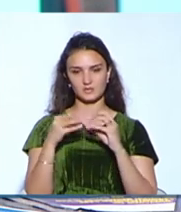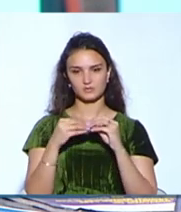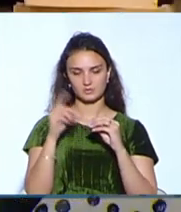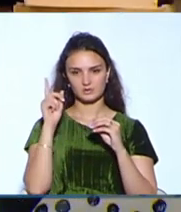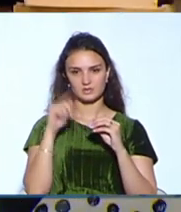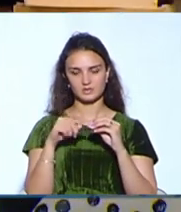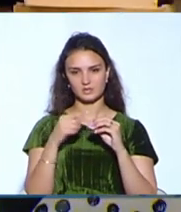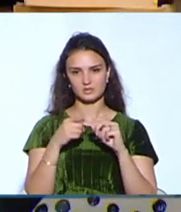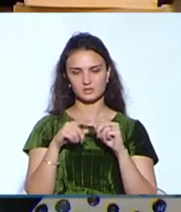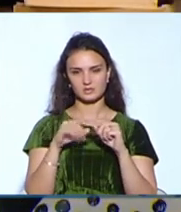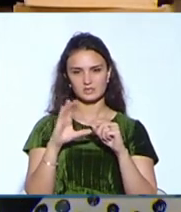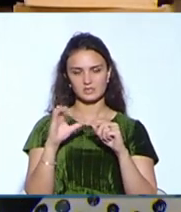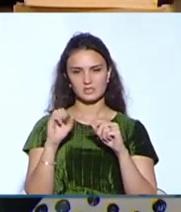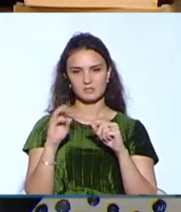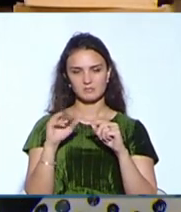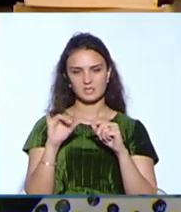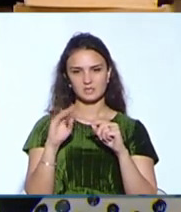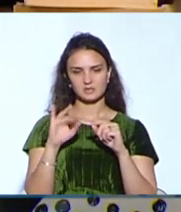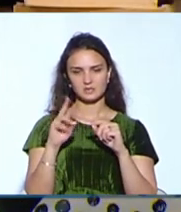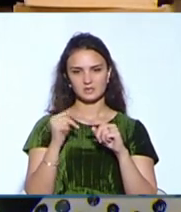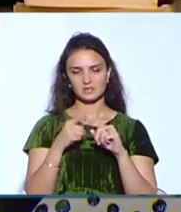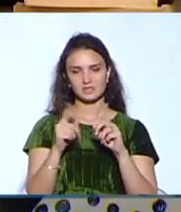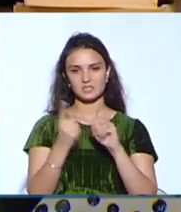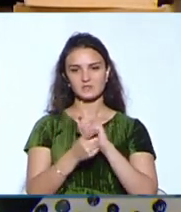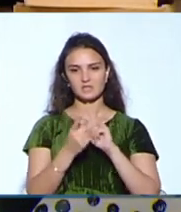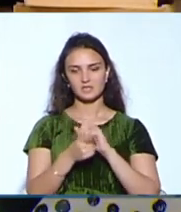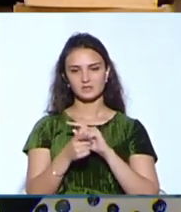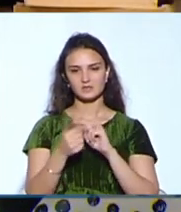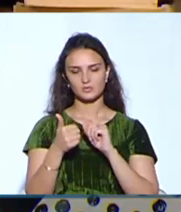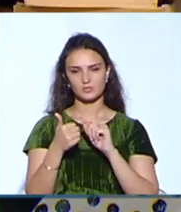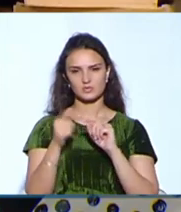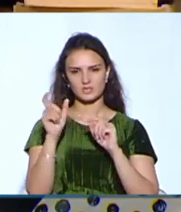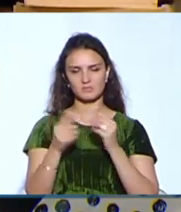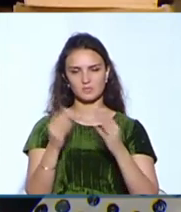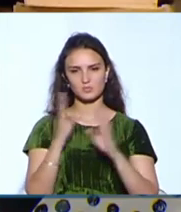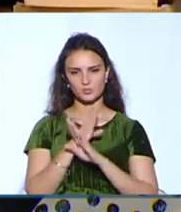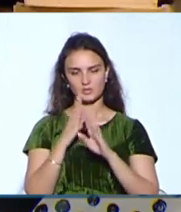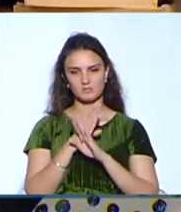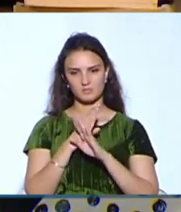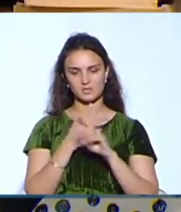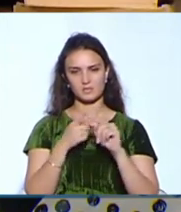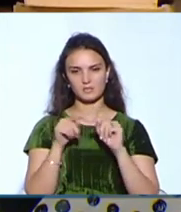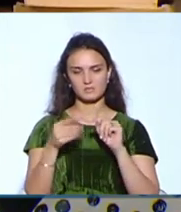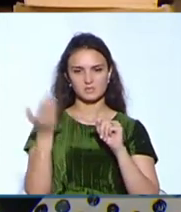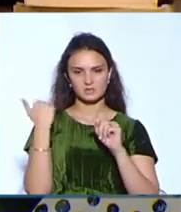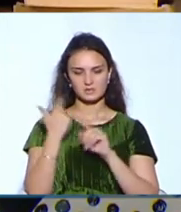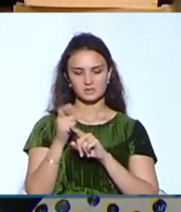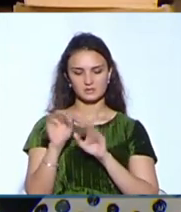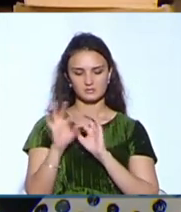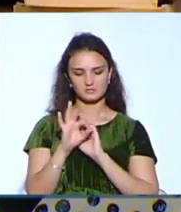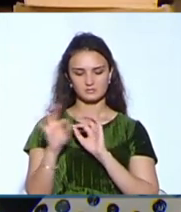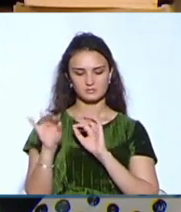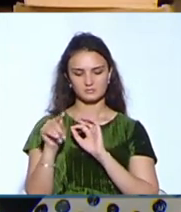იცით, სემანტიკა ისეთივე ცვლადია, როგორც ცვლადი ადამიანის ბუნება. და ამას